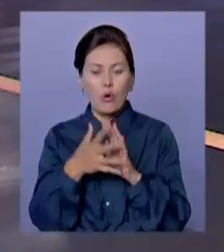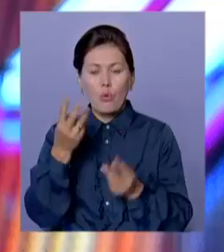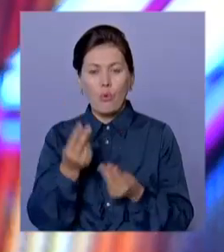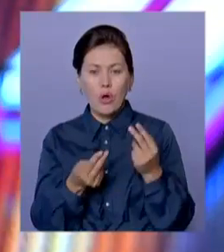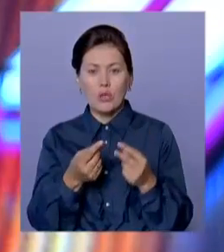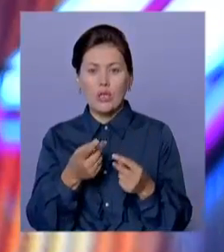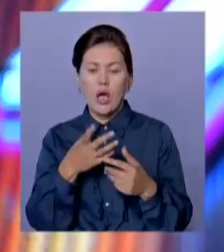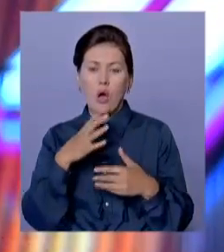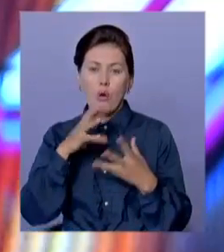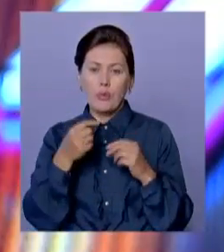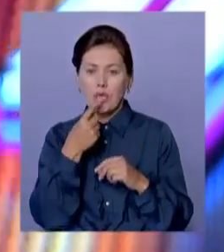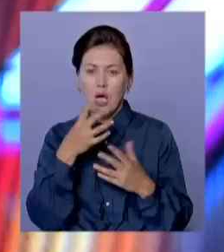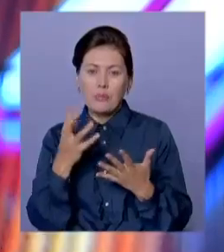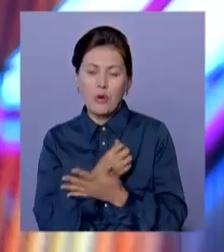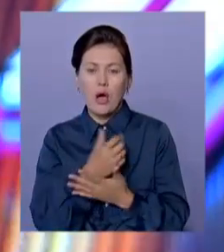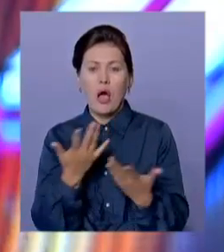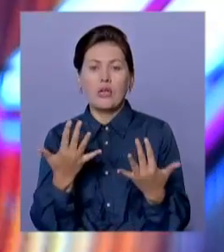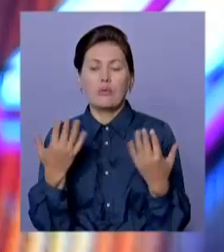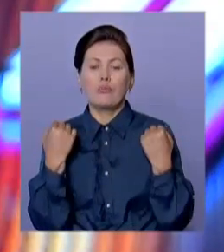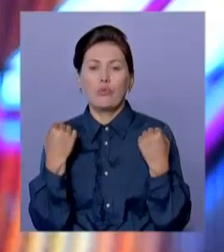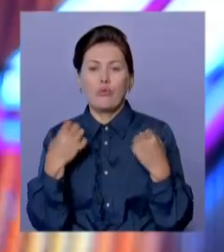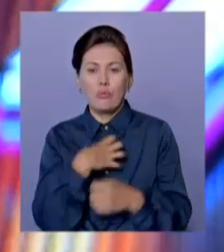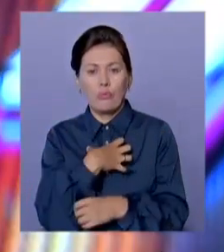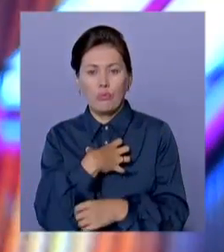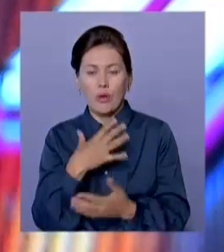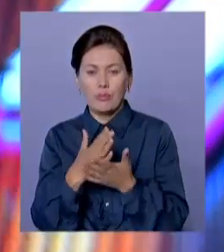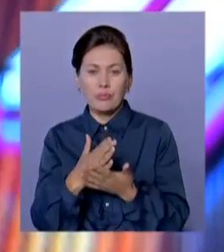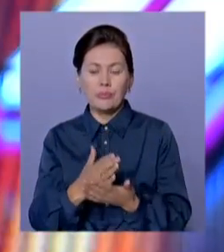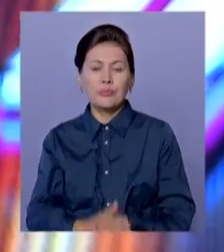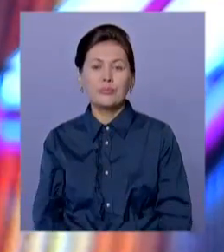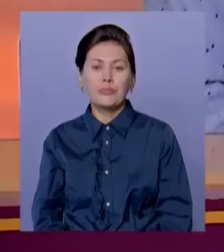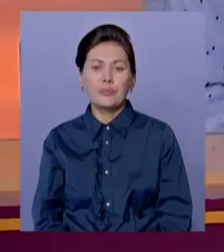тіл табысуы деген қаншалықты спортшылар үшін оңай?